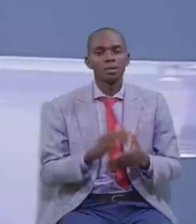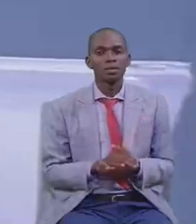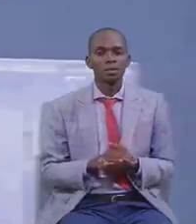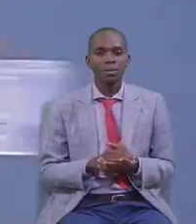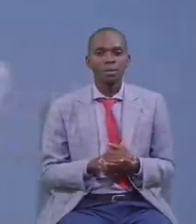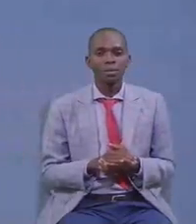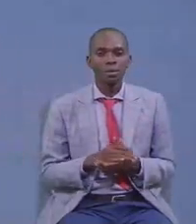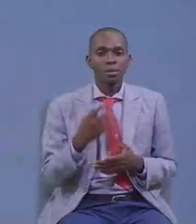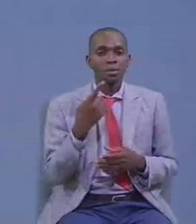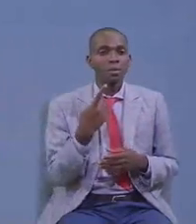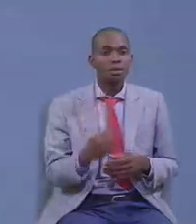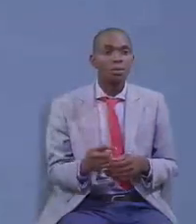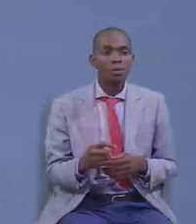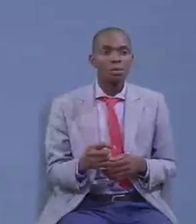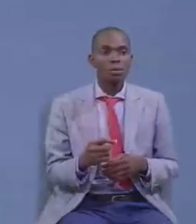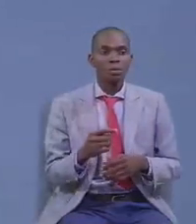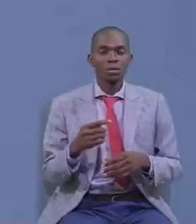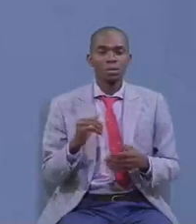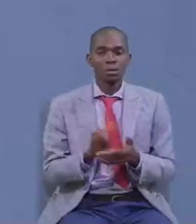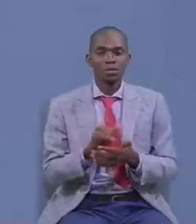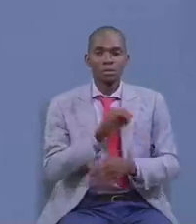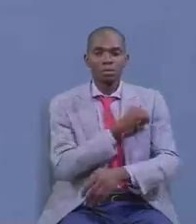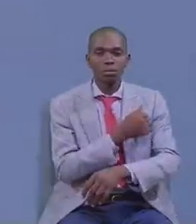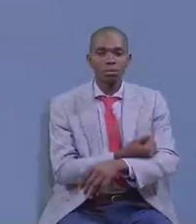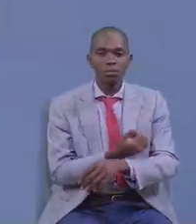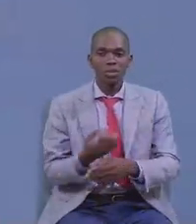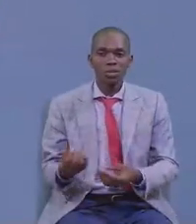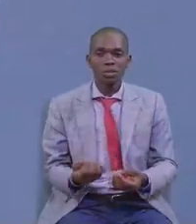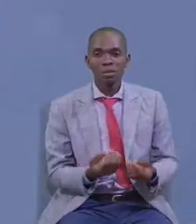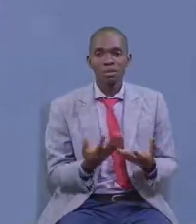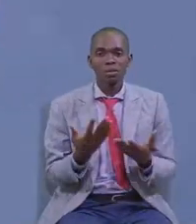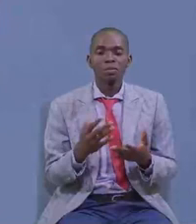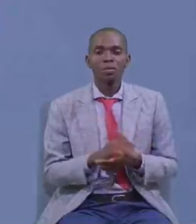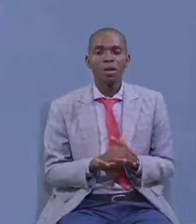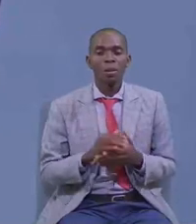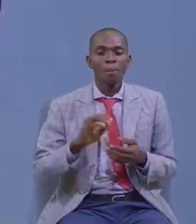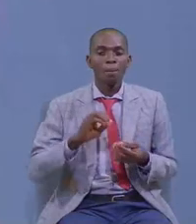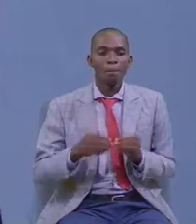Le berger qui préside. Premier élément.